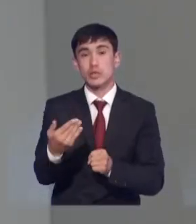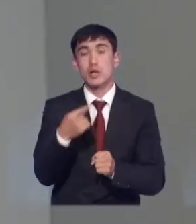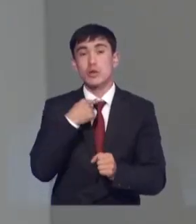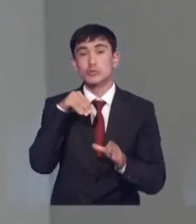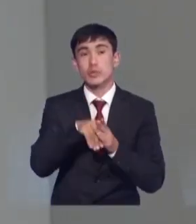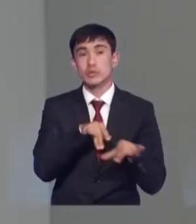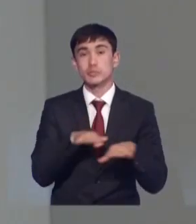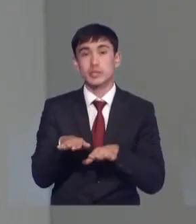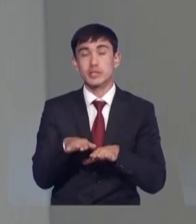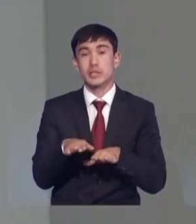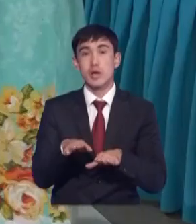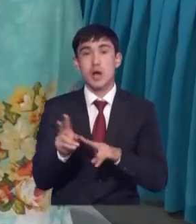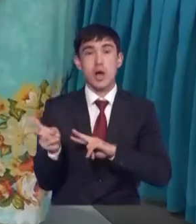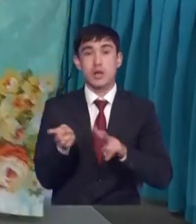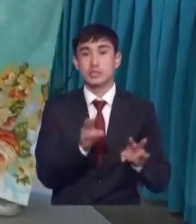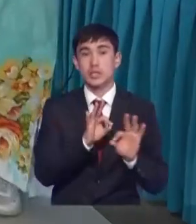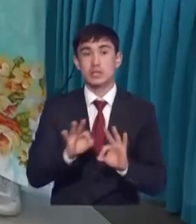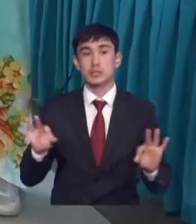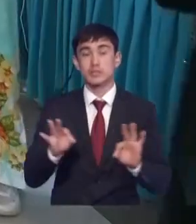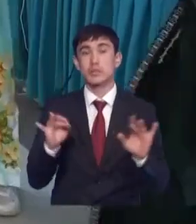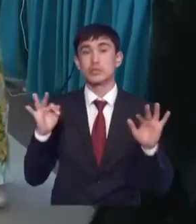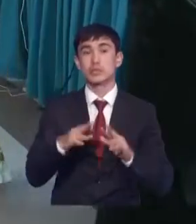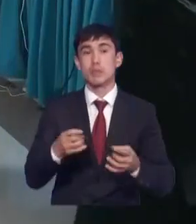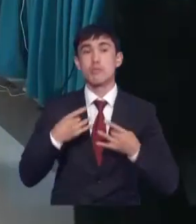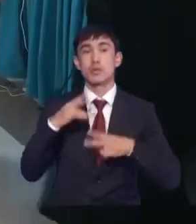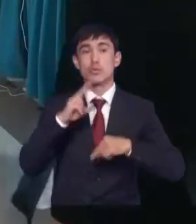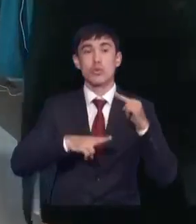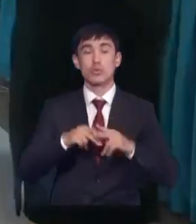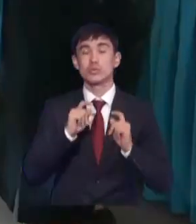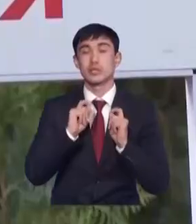беру рәсімінен кейін әуелете ән шырқап, келушілерге мерекелік